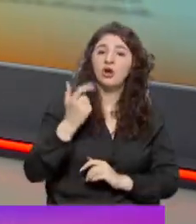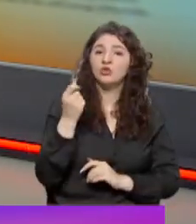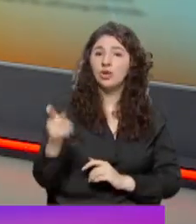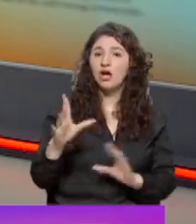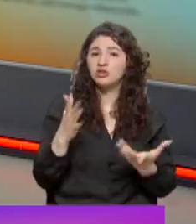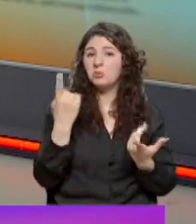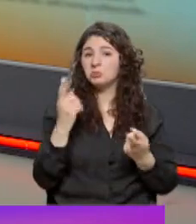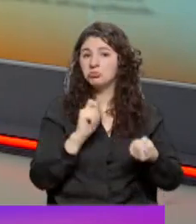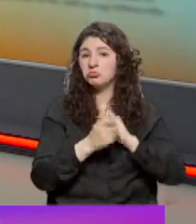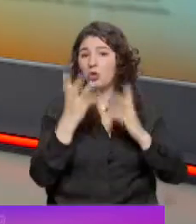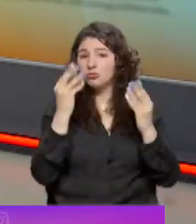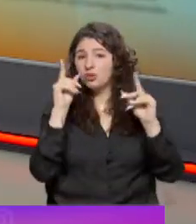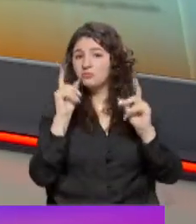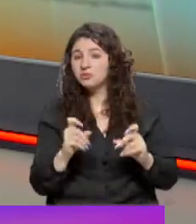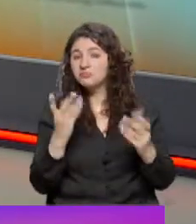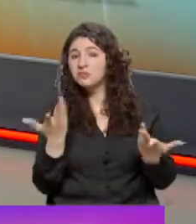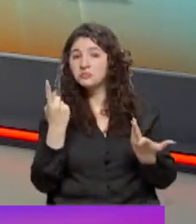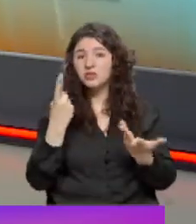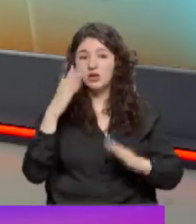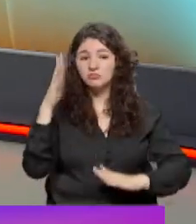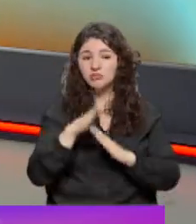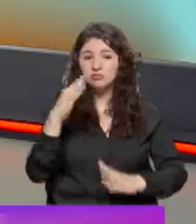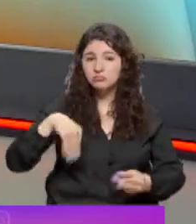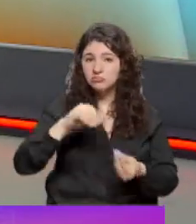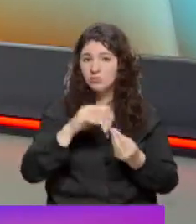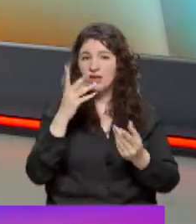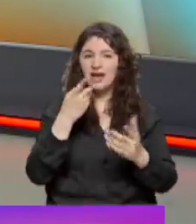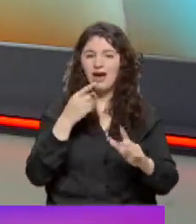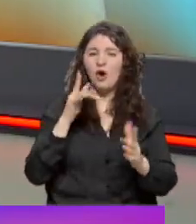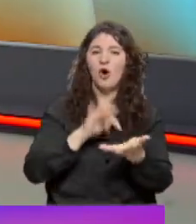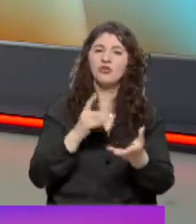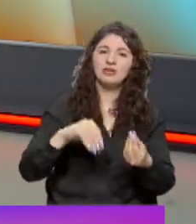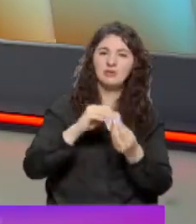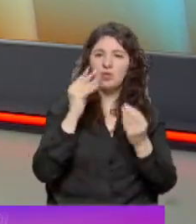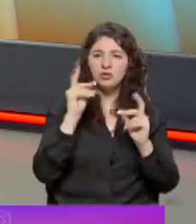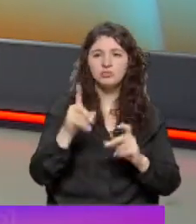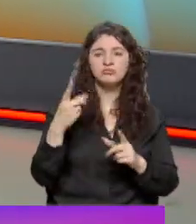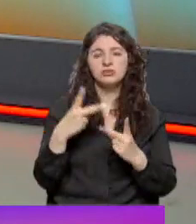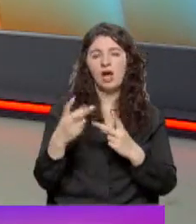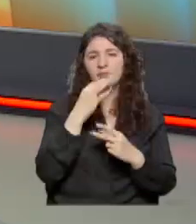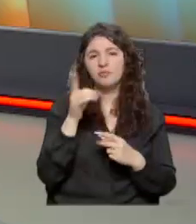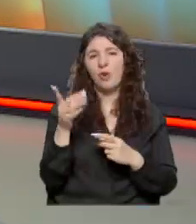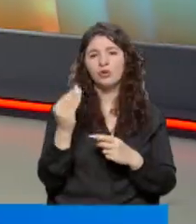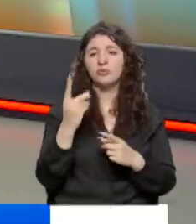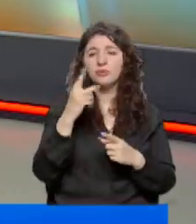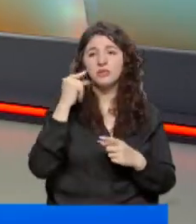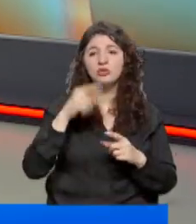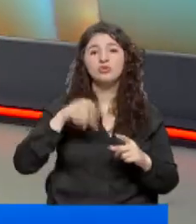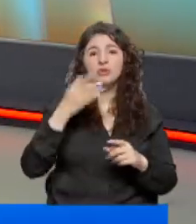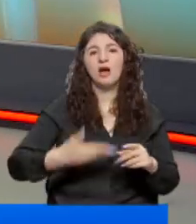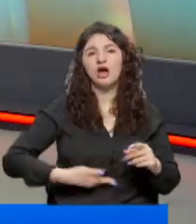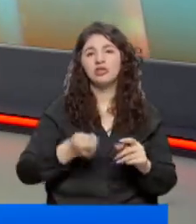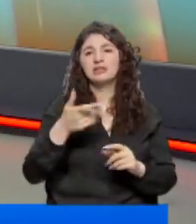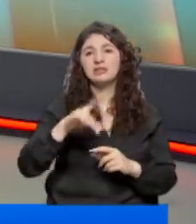ücrette Acaba bir değişiklik olacak mı bir ara zam Evet sıradaki haberimiz bu olsun 1 Mayıs'ın gündemi